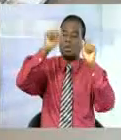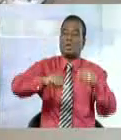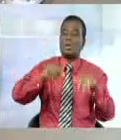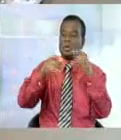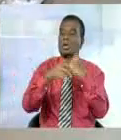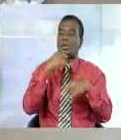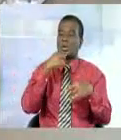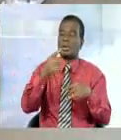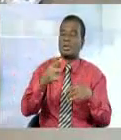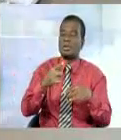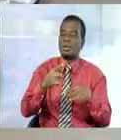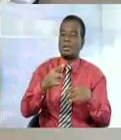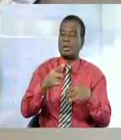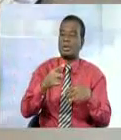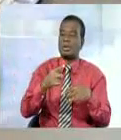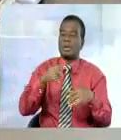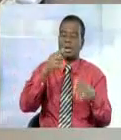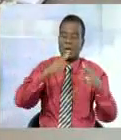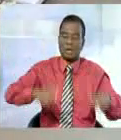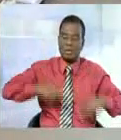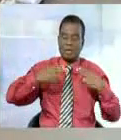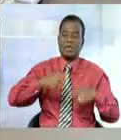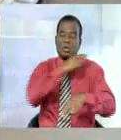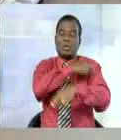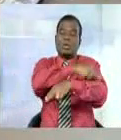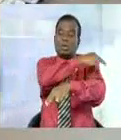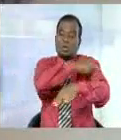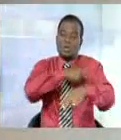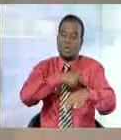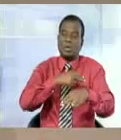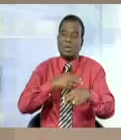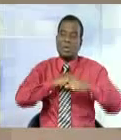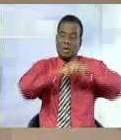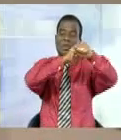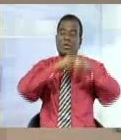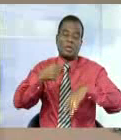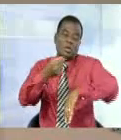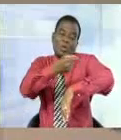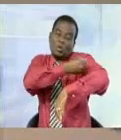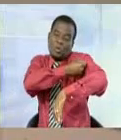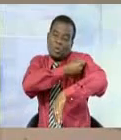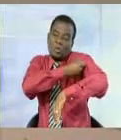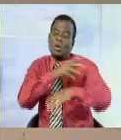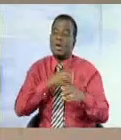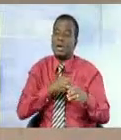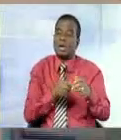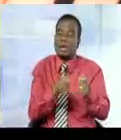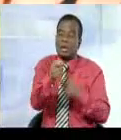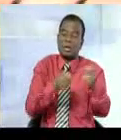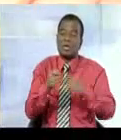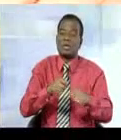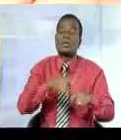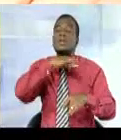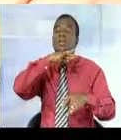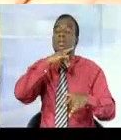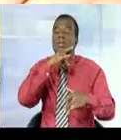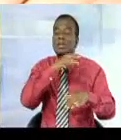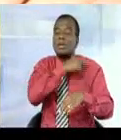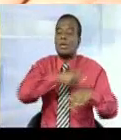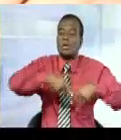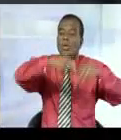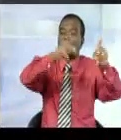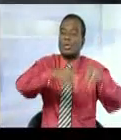des districts sanitaires en hygiène hospitalière, la sécurité des injections et la gestion des déchets sanitaires ont